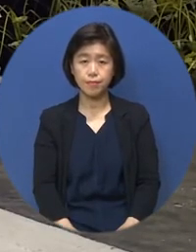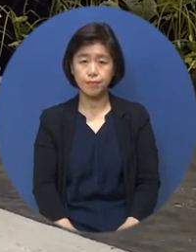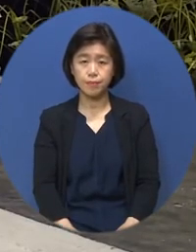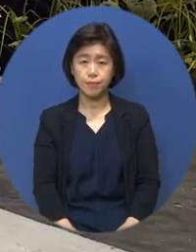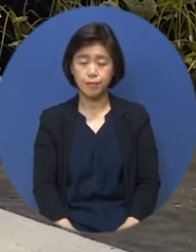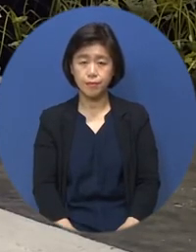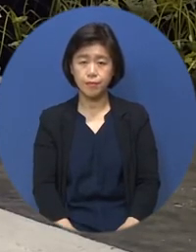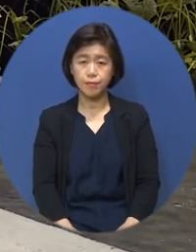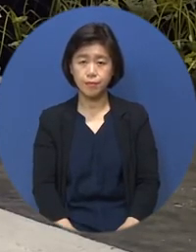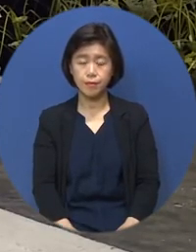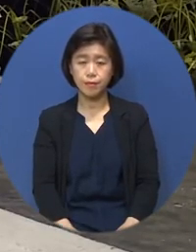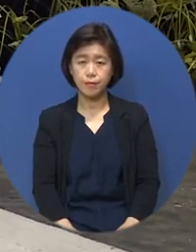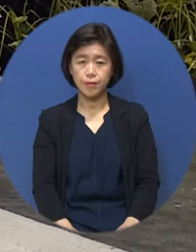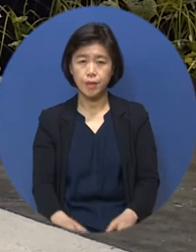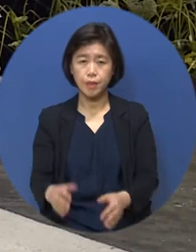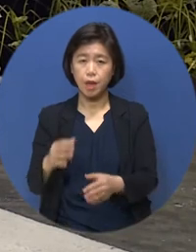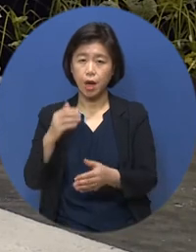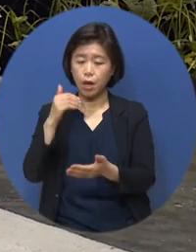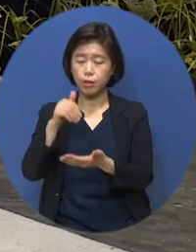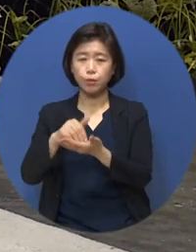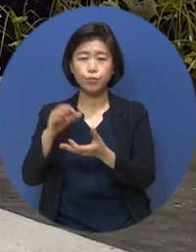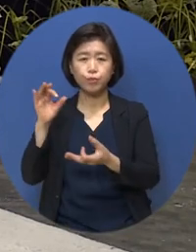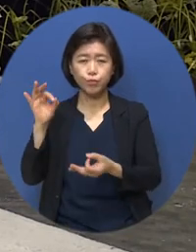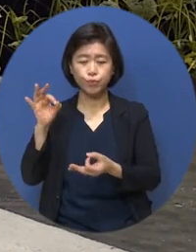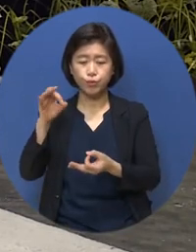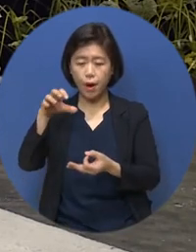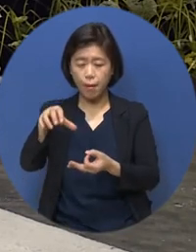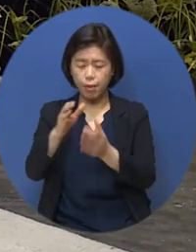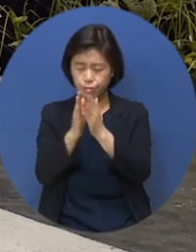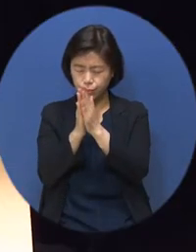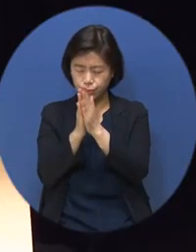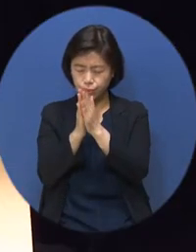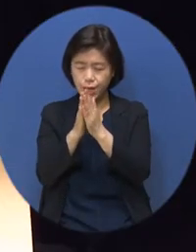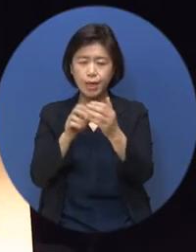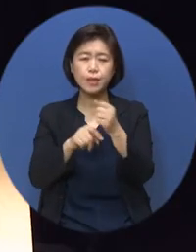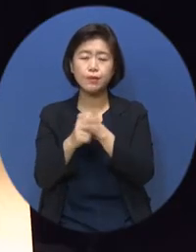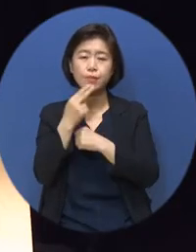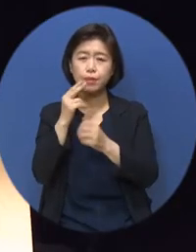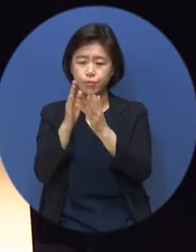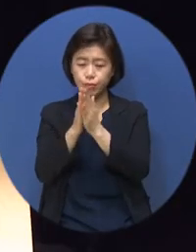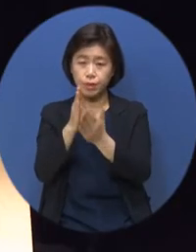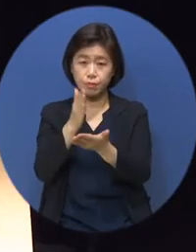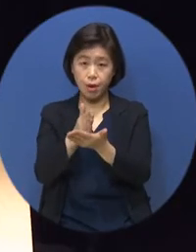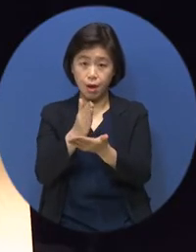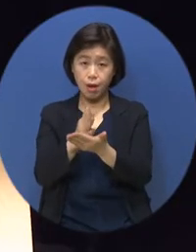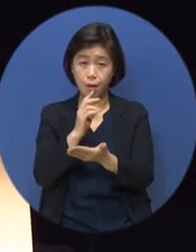부질없이 두 손 모으지 마라 라고 말입니다. 천년 석불이